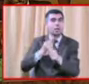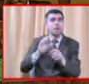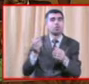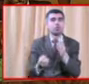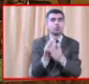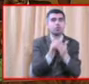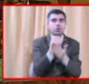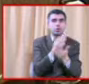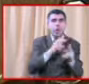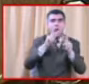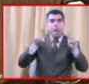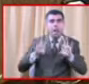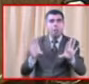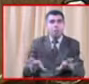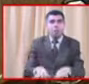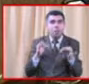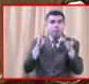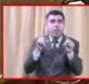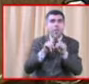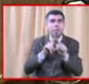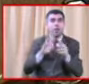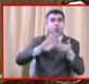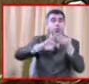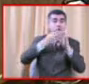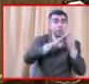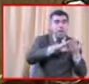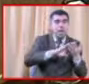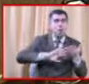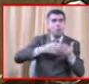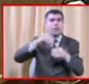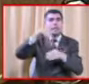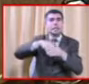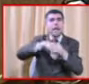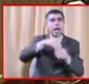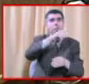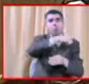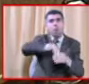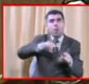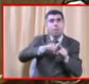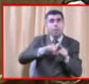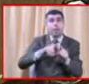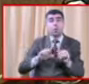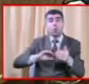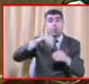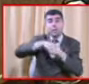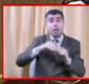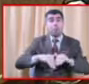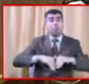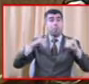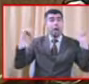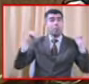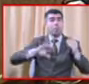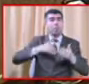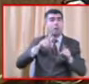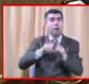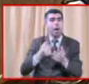الاقتصاديين المحليين وجمعيات المجتمع المدني والمنتخبين، ونحن اعول على المشاركه ديالكم ديال الساده المنتخبين بالطبع